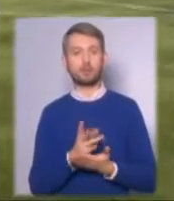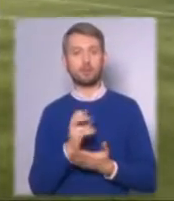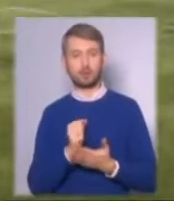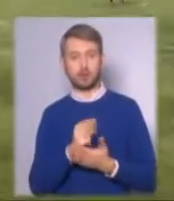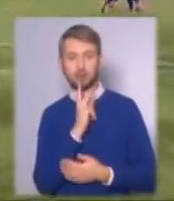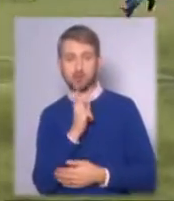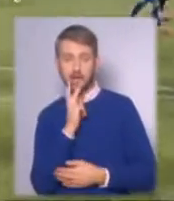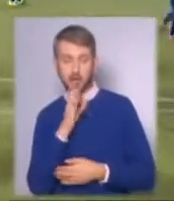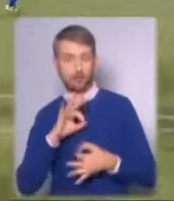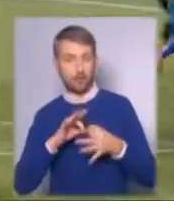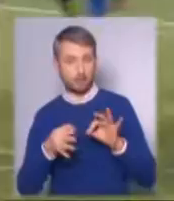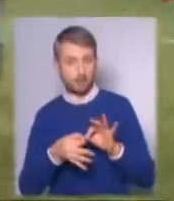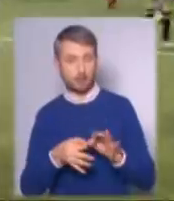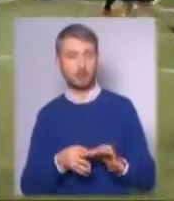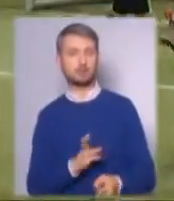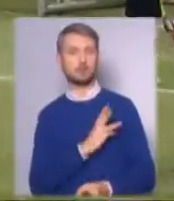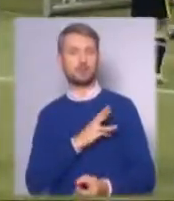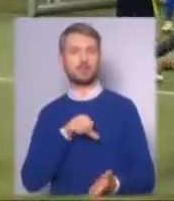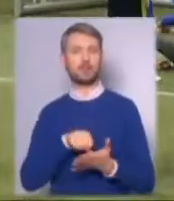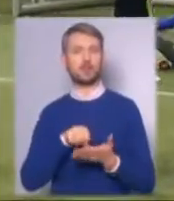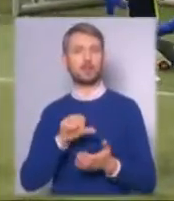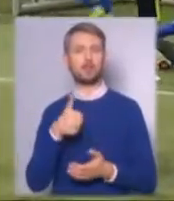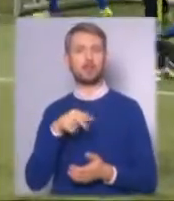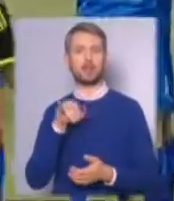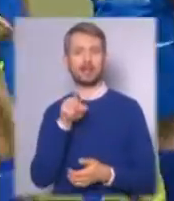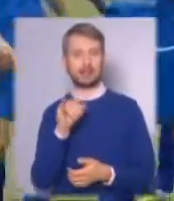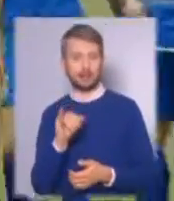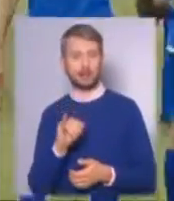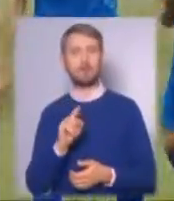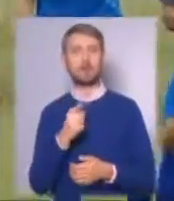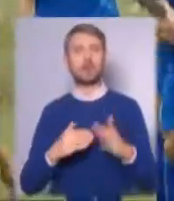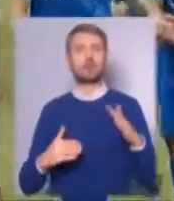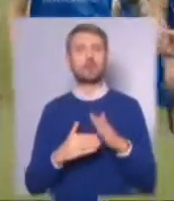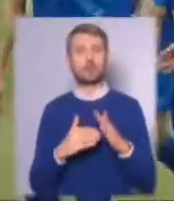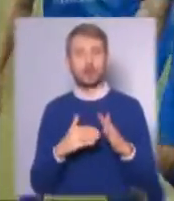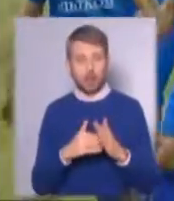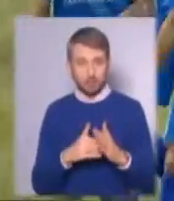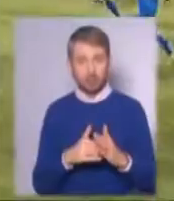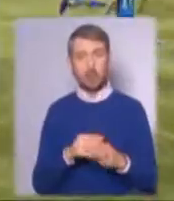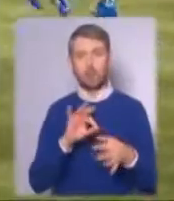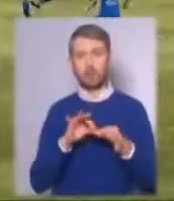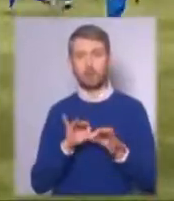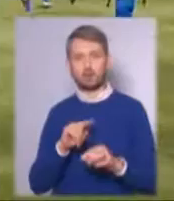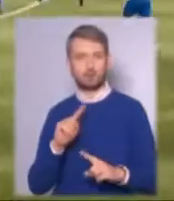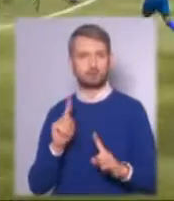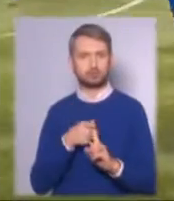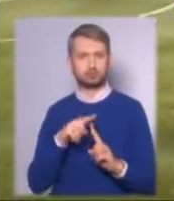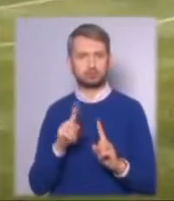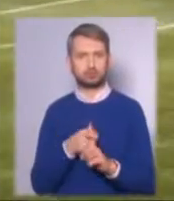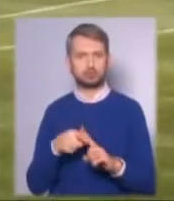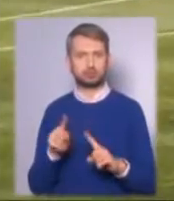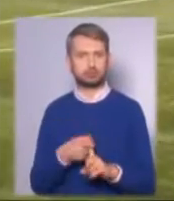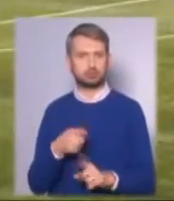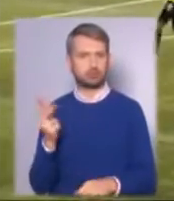«Олімпіку», горять бажанням виступати в прем'єр-лізі. Вже у першому таймі у воротах вільних агентів пробувала 3 сухих м'ячі. Після